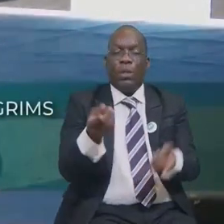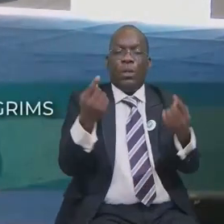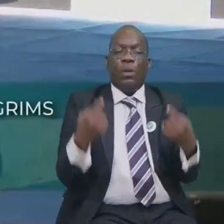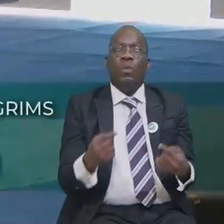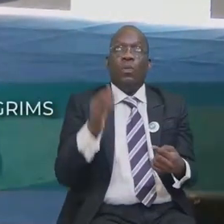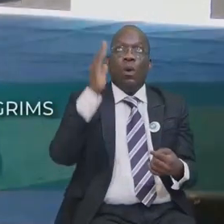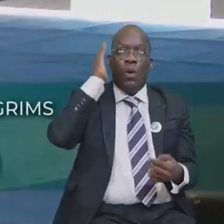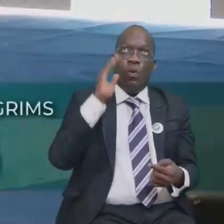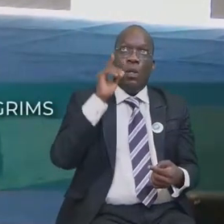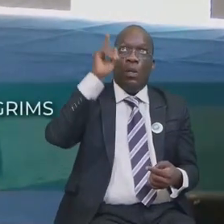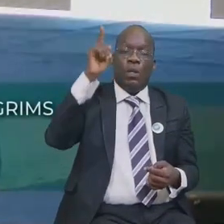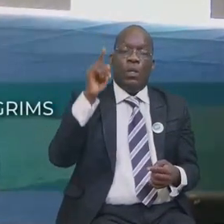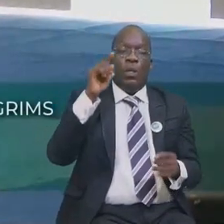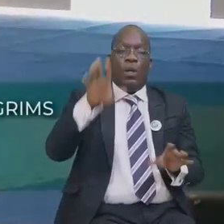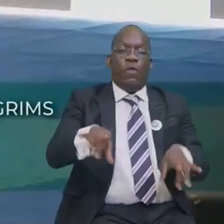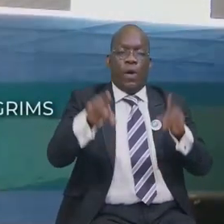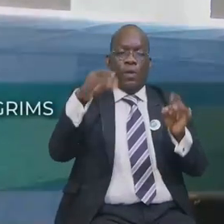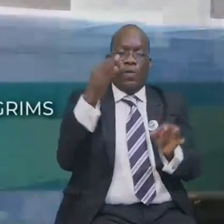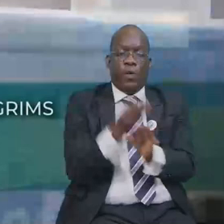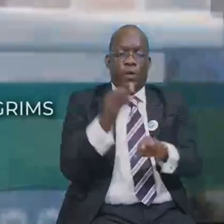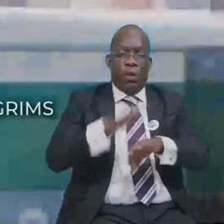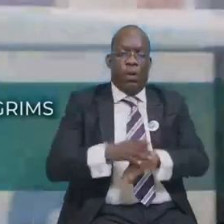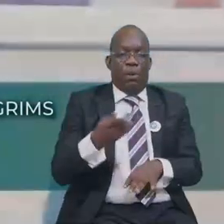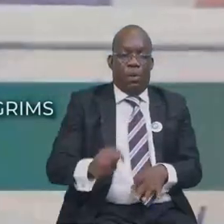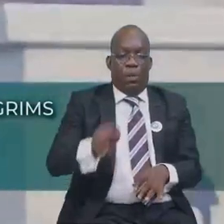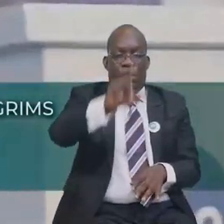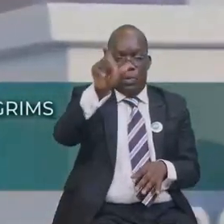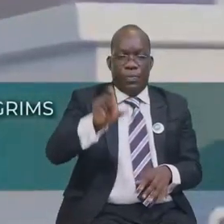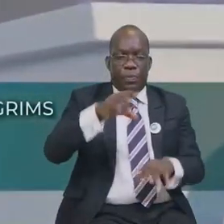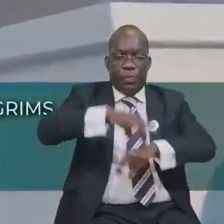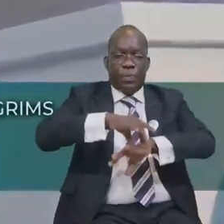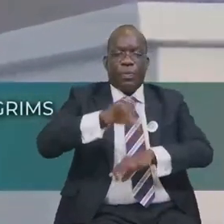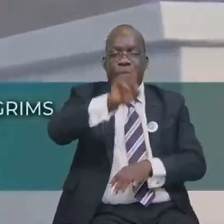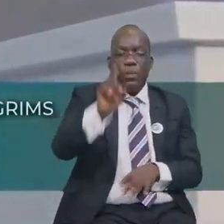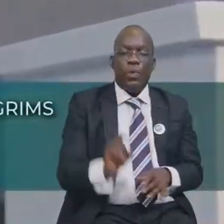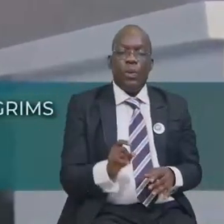foi sur la terre? Comme le Seigneur est sur le point de revenir